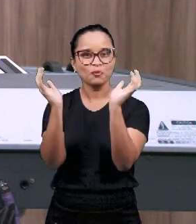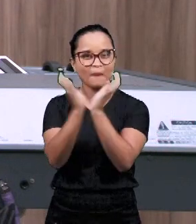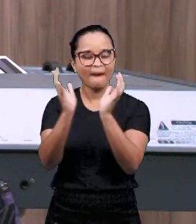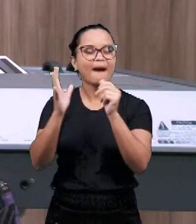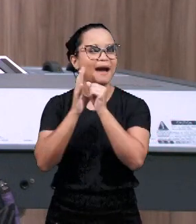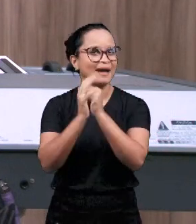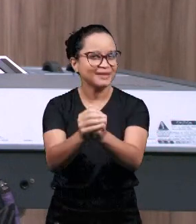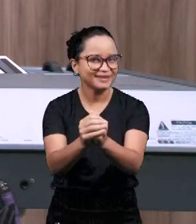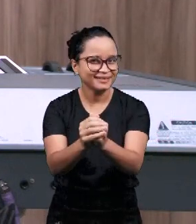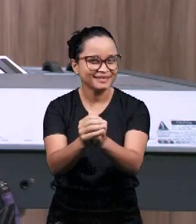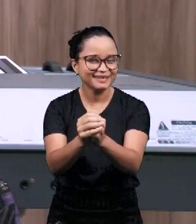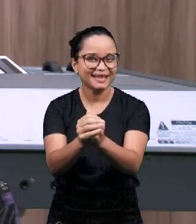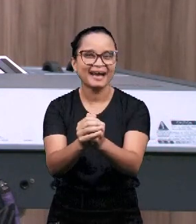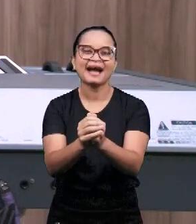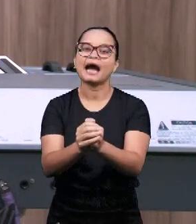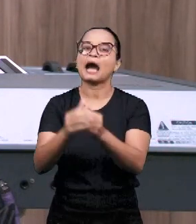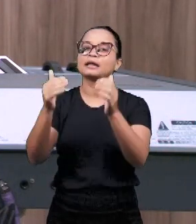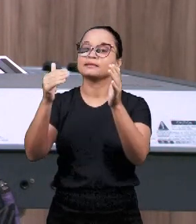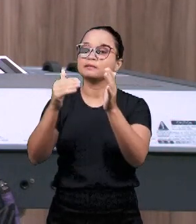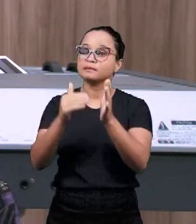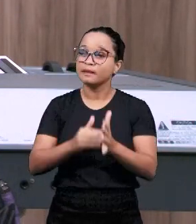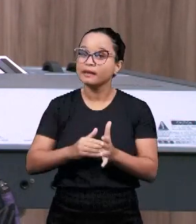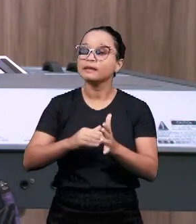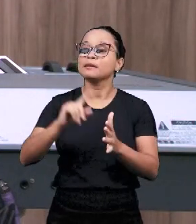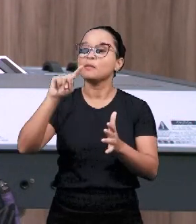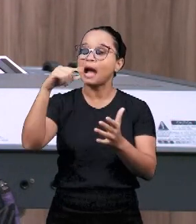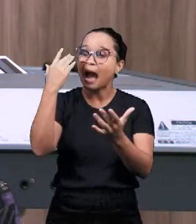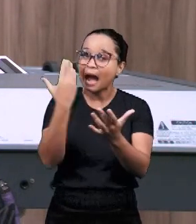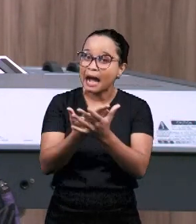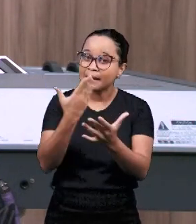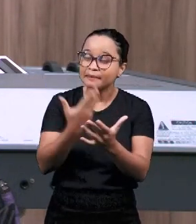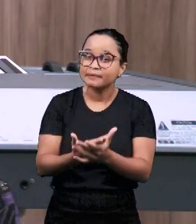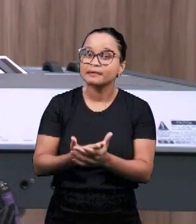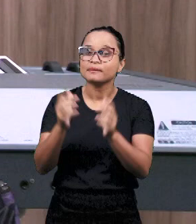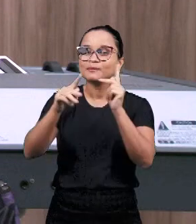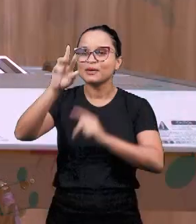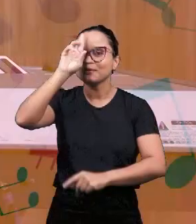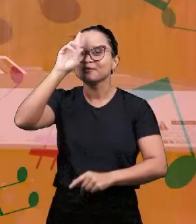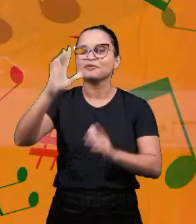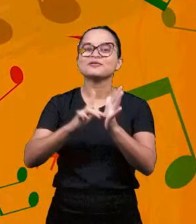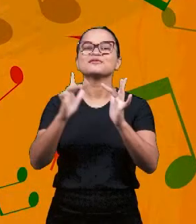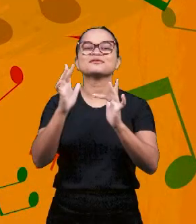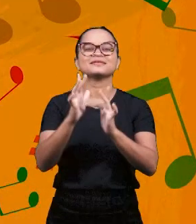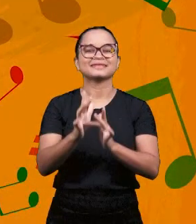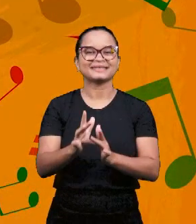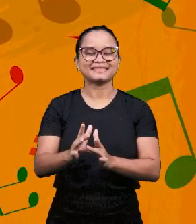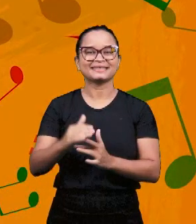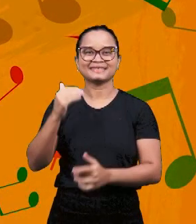eux. Amen. À la prochaine étude et à tous la paix du Seigneur Jésus.